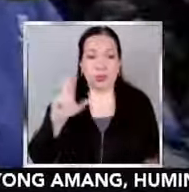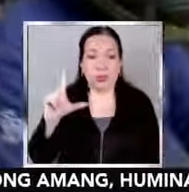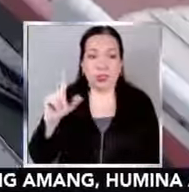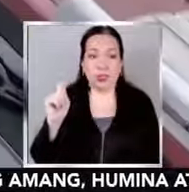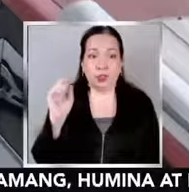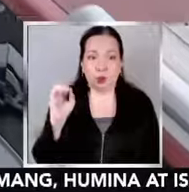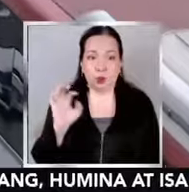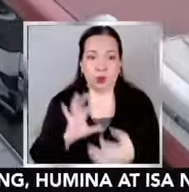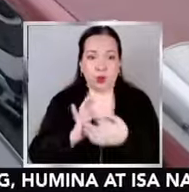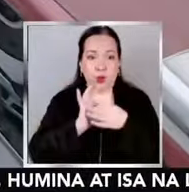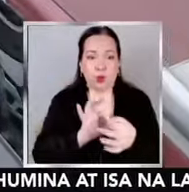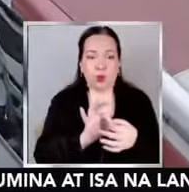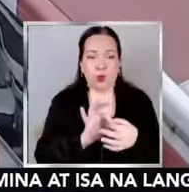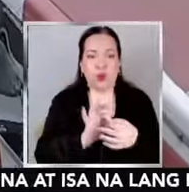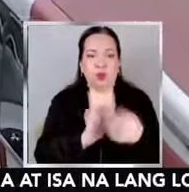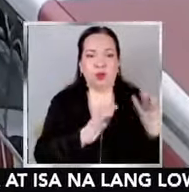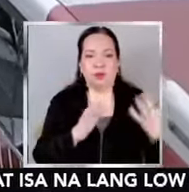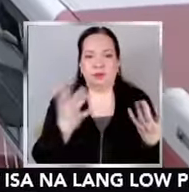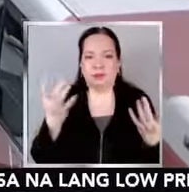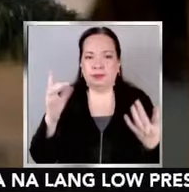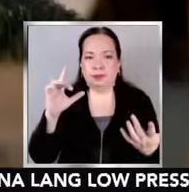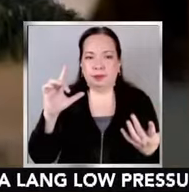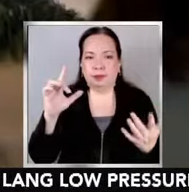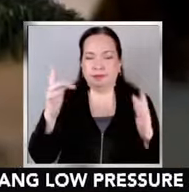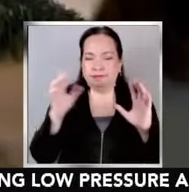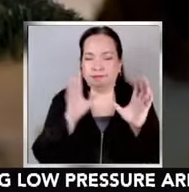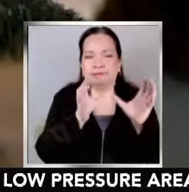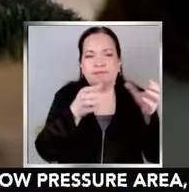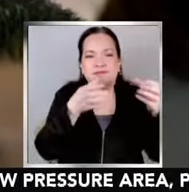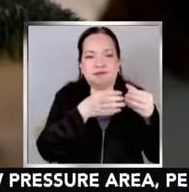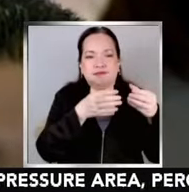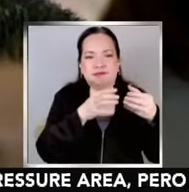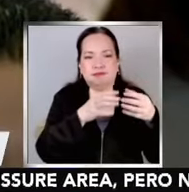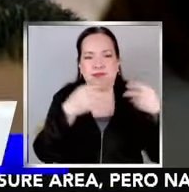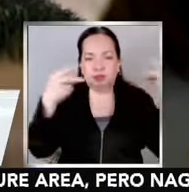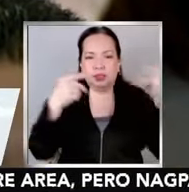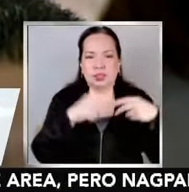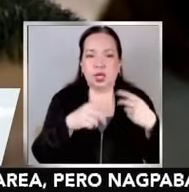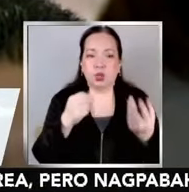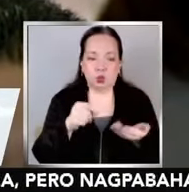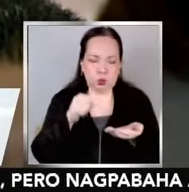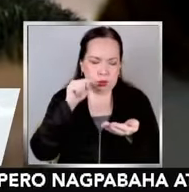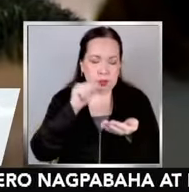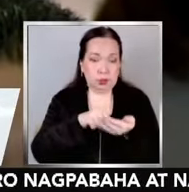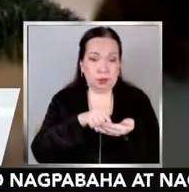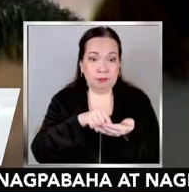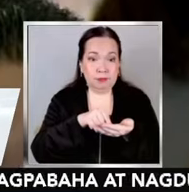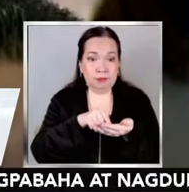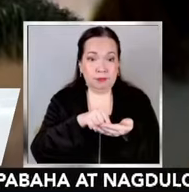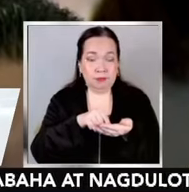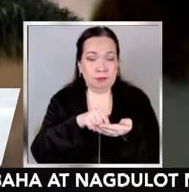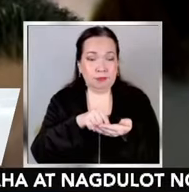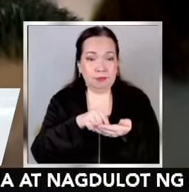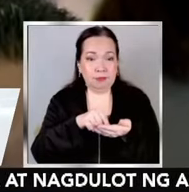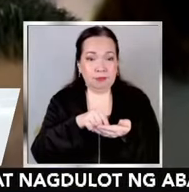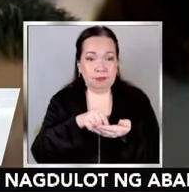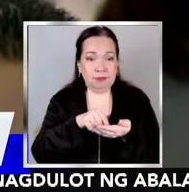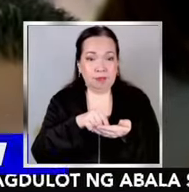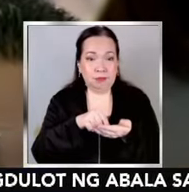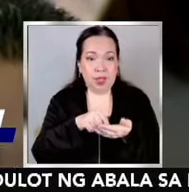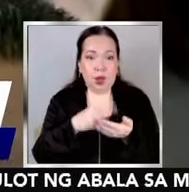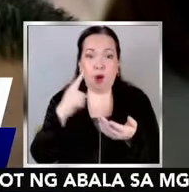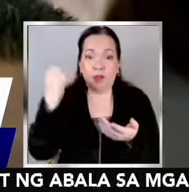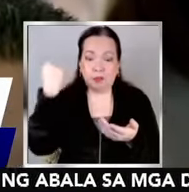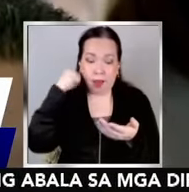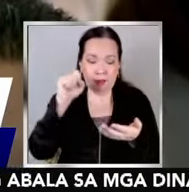Land Transportation Management System ng ahensya. Pipindutin na lang po yung mga violations.